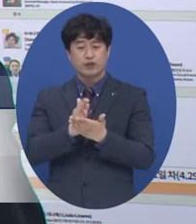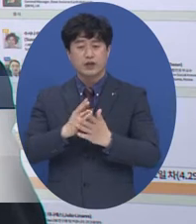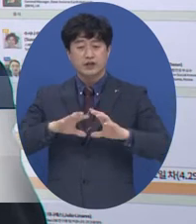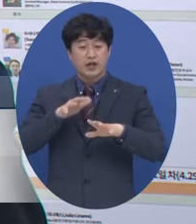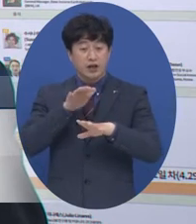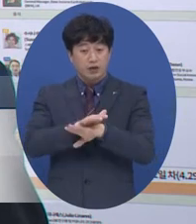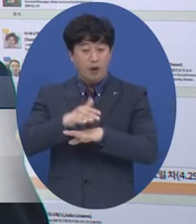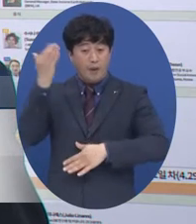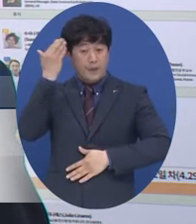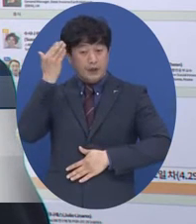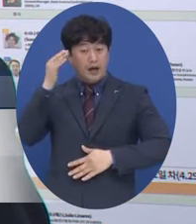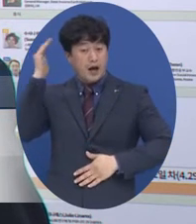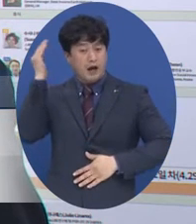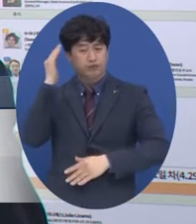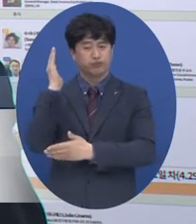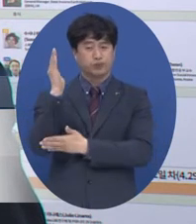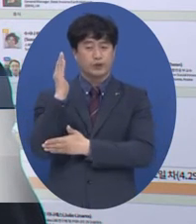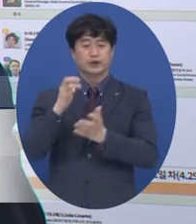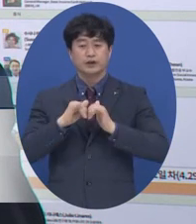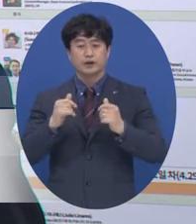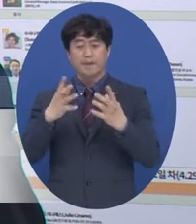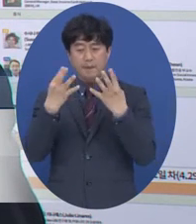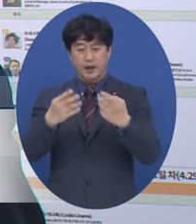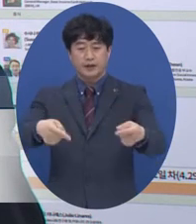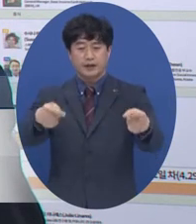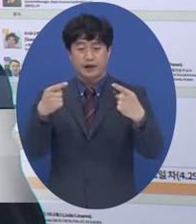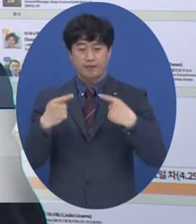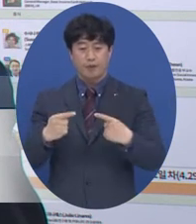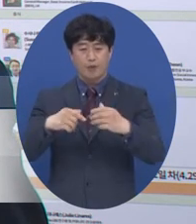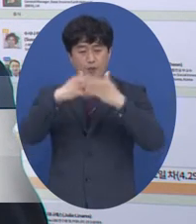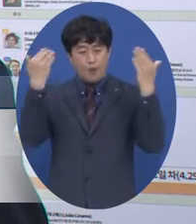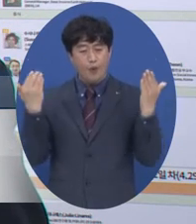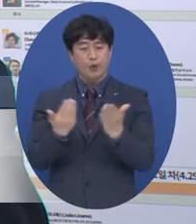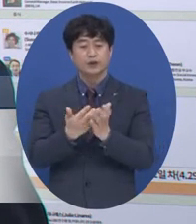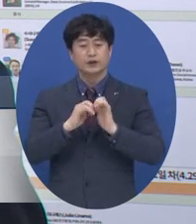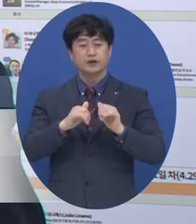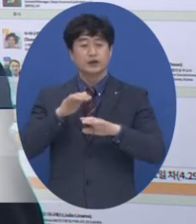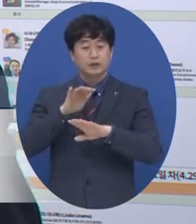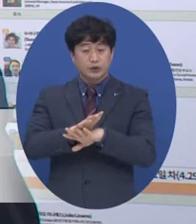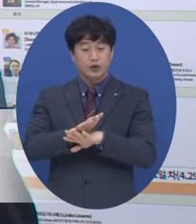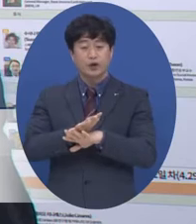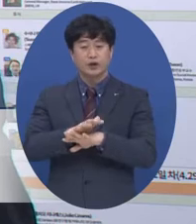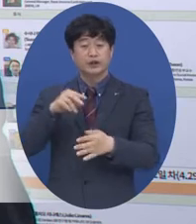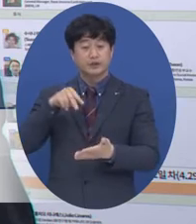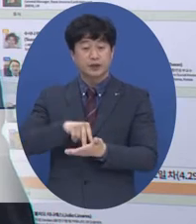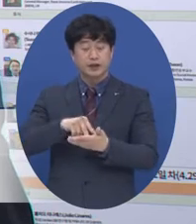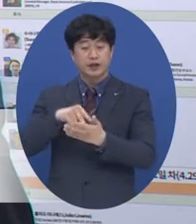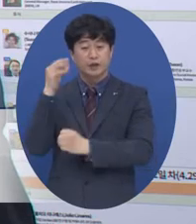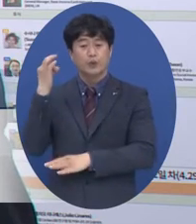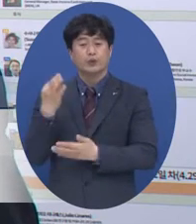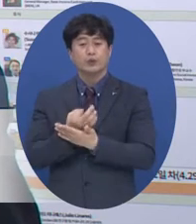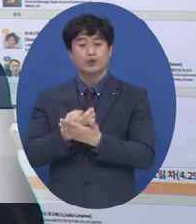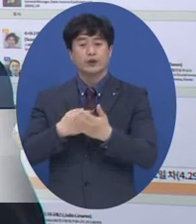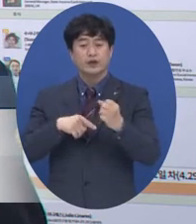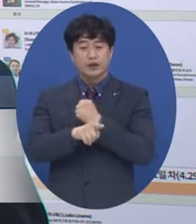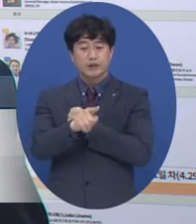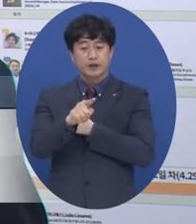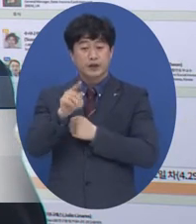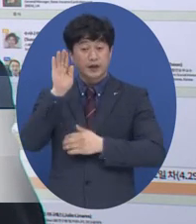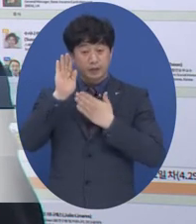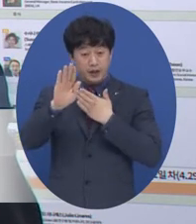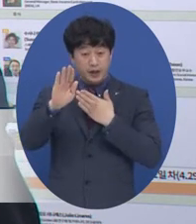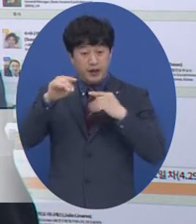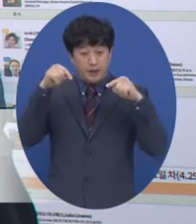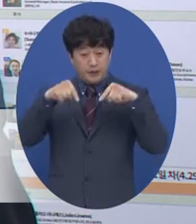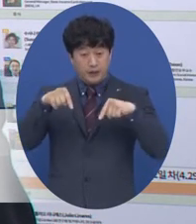분야의 세계적인 석학들과 국내 연사들이 대거 참석하여 전 인류적인 차원에서 기본소득의 의의와 전망을